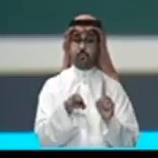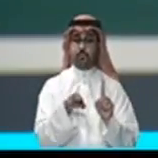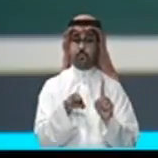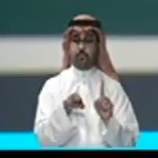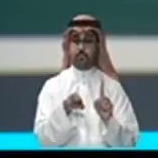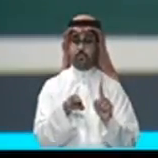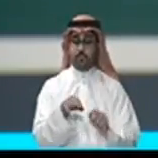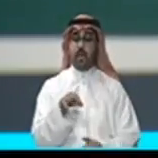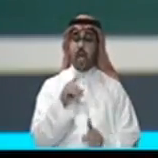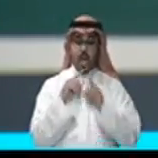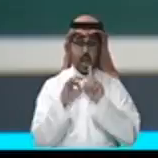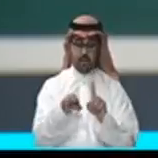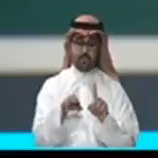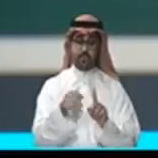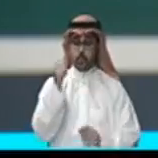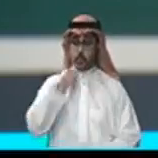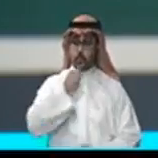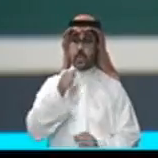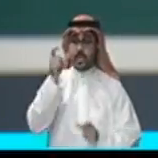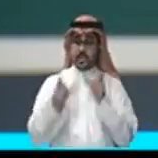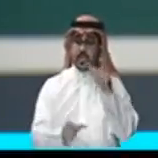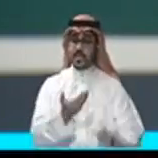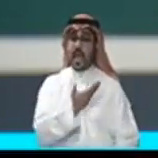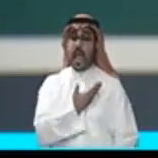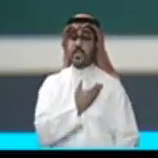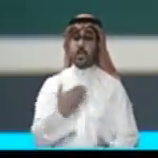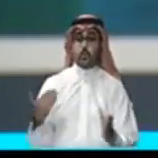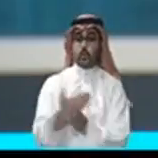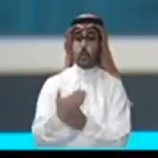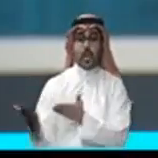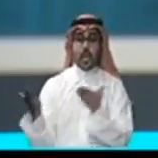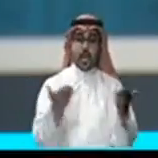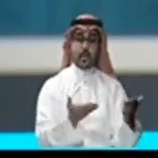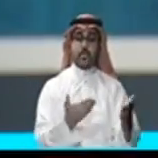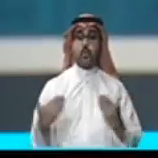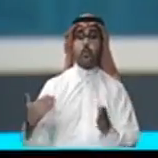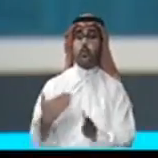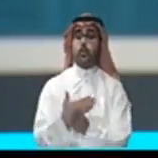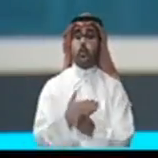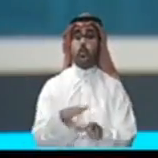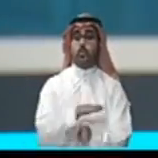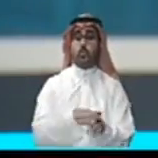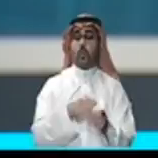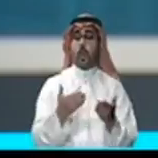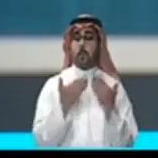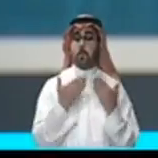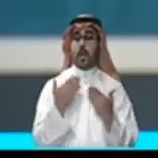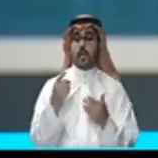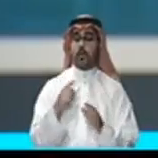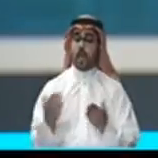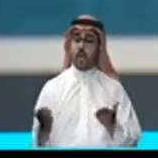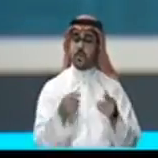عدد 1000 حاج وحاجة من جمهورية السودان الشقيقة لينضموا إلى إخوانهم حجاج بيت الله الحرام، والذين سبق